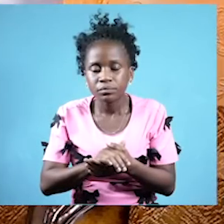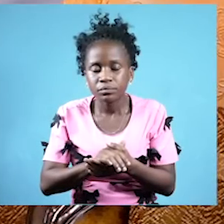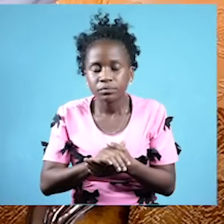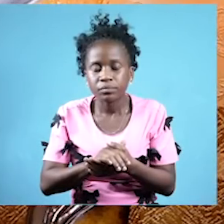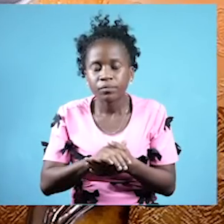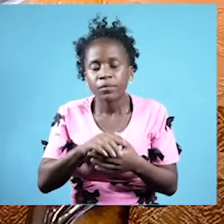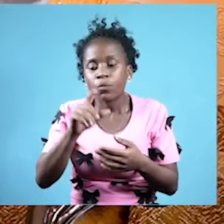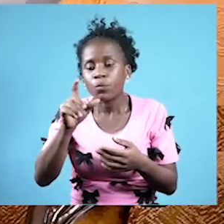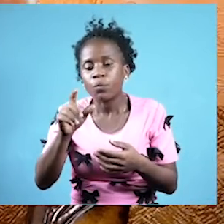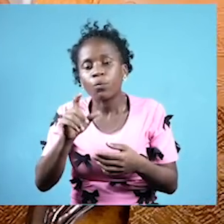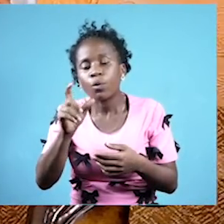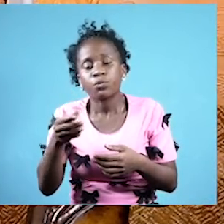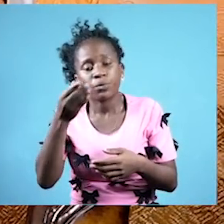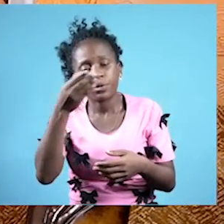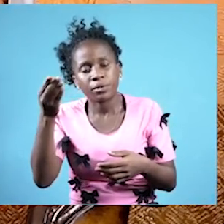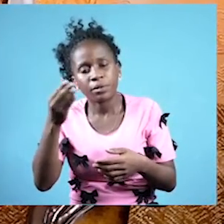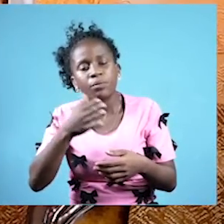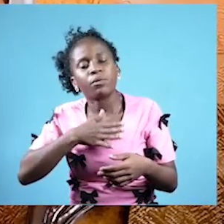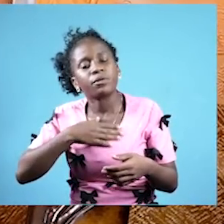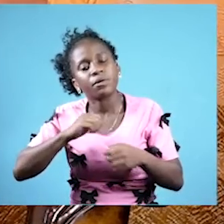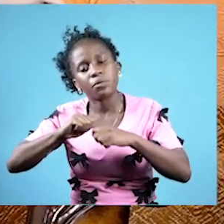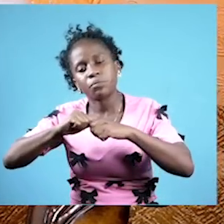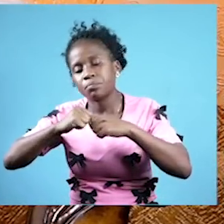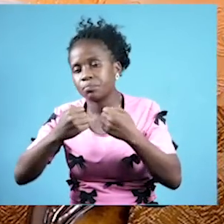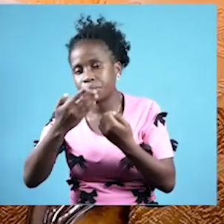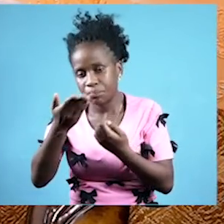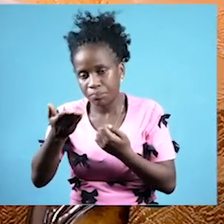Na wengine walitaka hata kumdhuru.